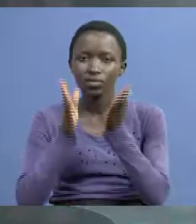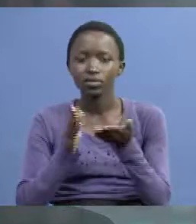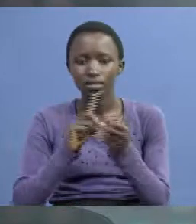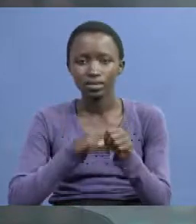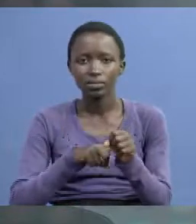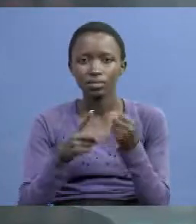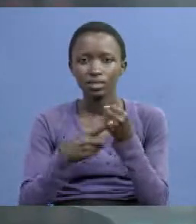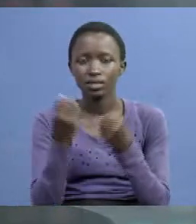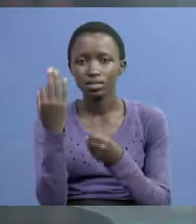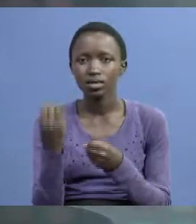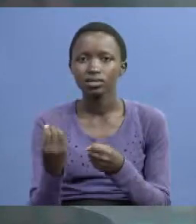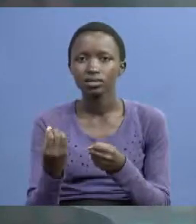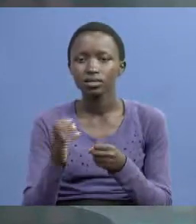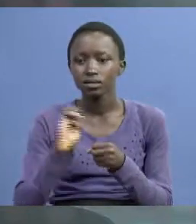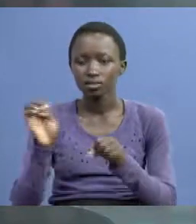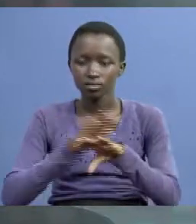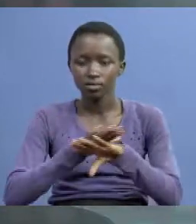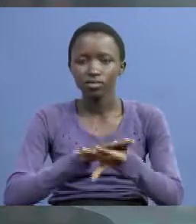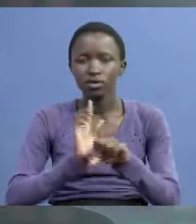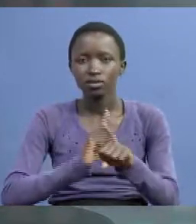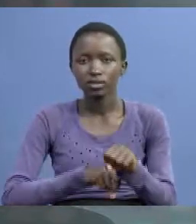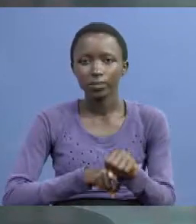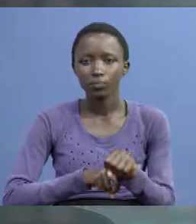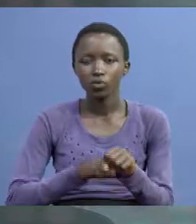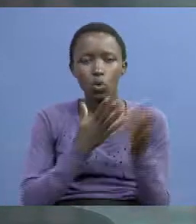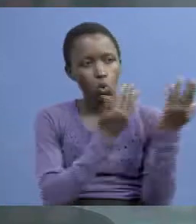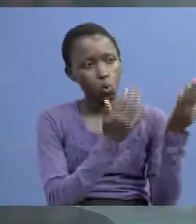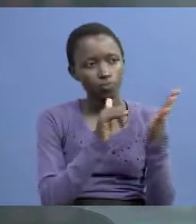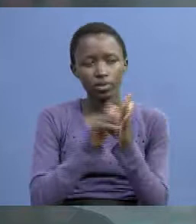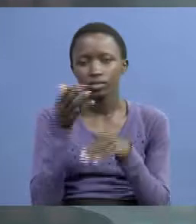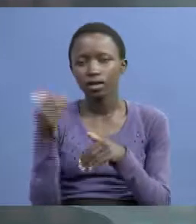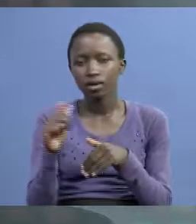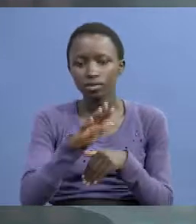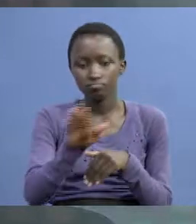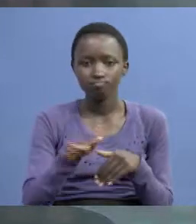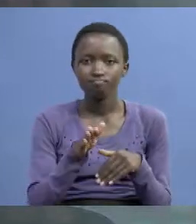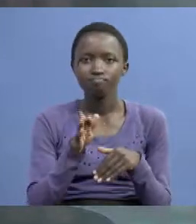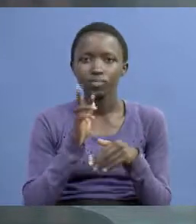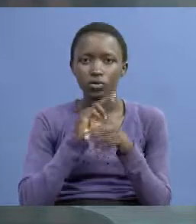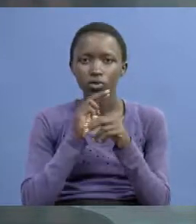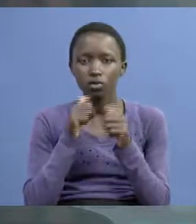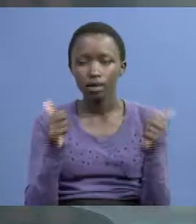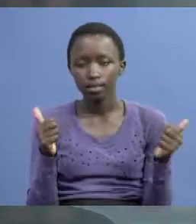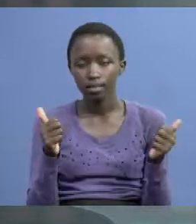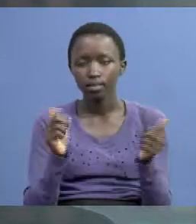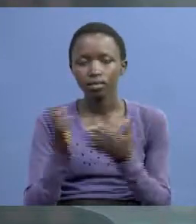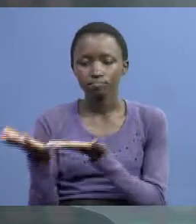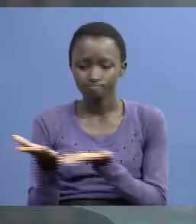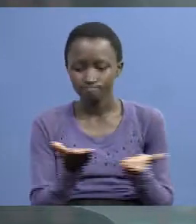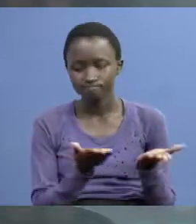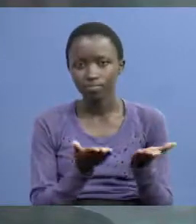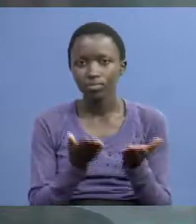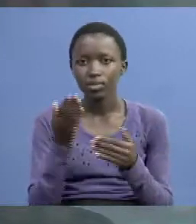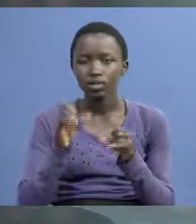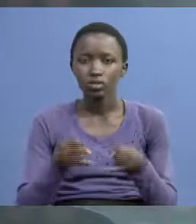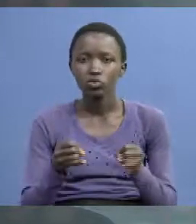Majini saa 12 na nusu saa za Afrika Mashariki. Matumaini yangu ni kwamba popote pale ulipo huna neno. Na kukaribisha